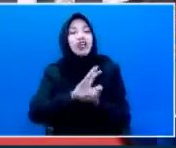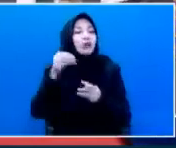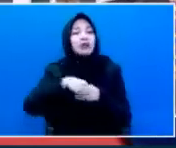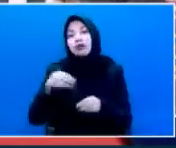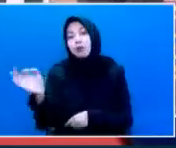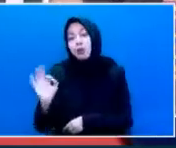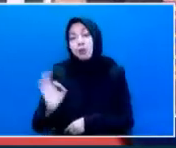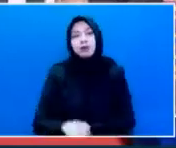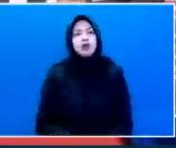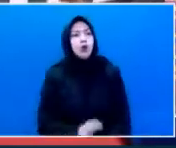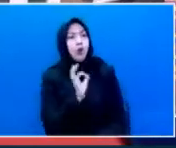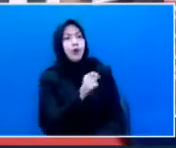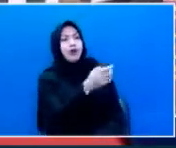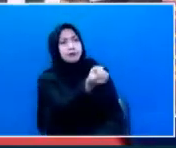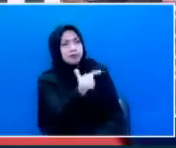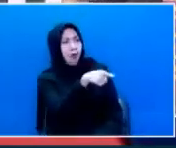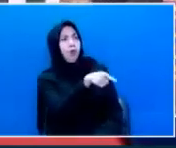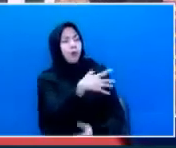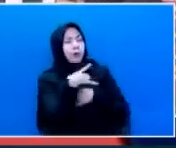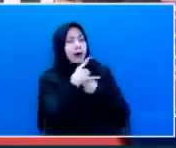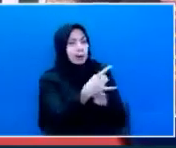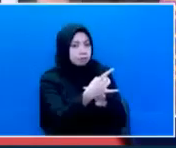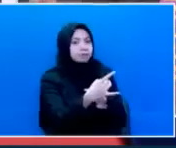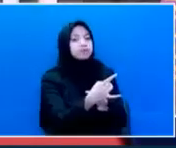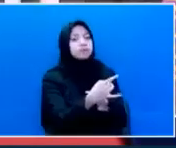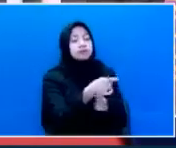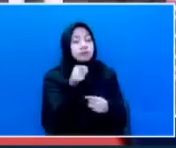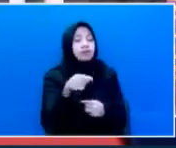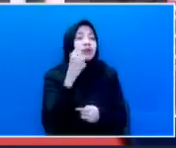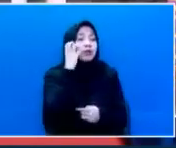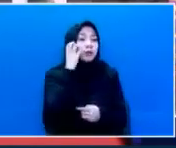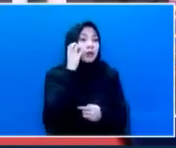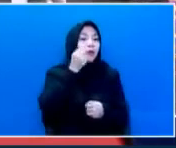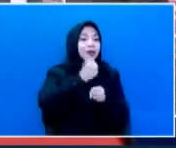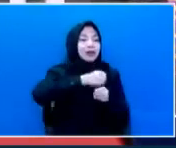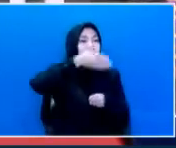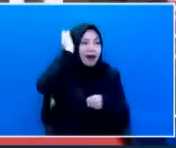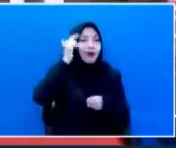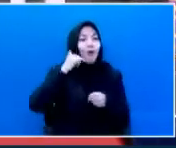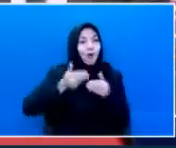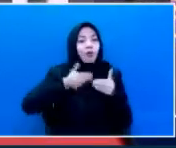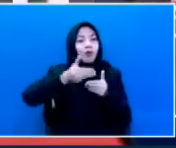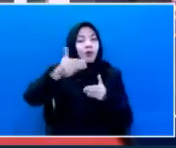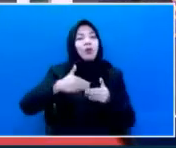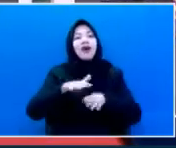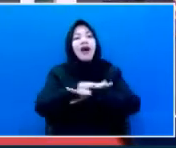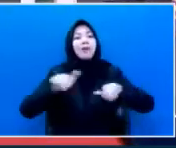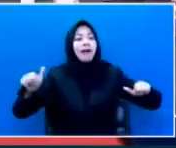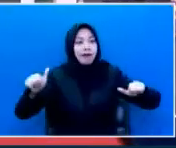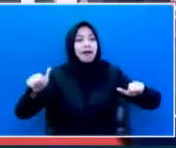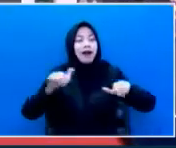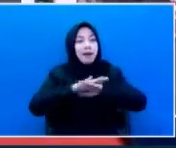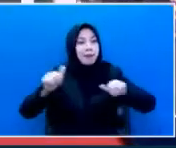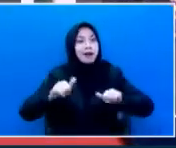ee ini menarik seperti yang tadi anda sampaikan apalagi kalau yang menang Prabowo Gibran begitu ini lebih aman ee Menurut Anda kenapa